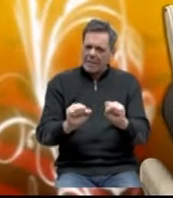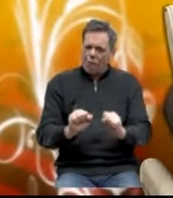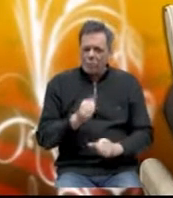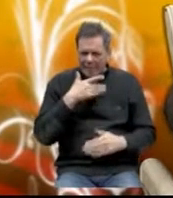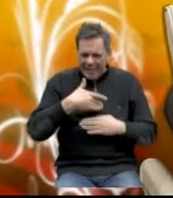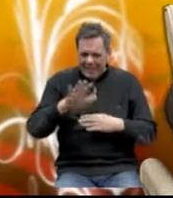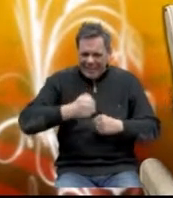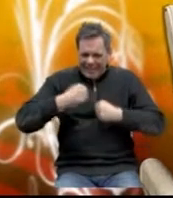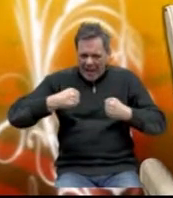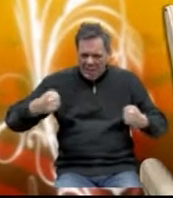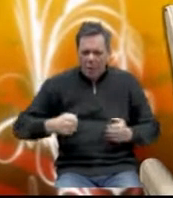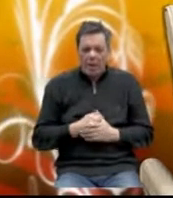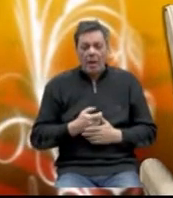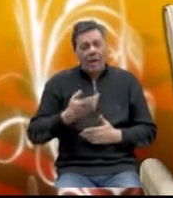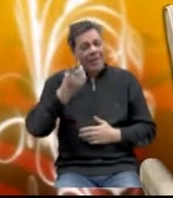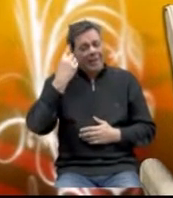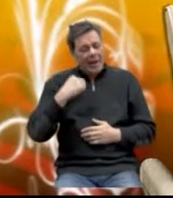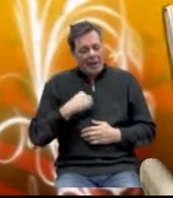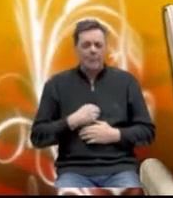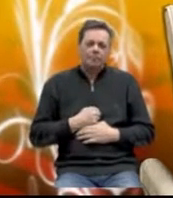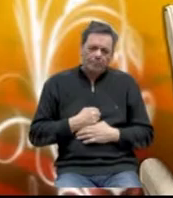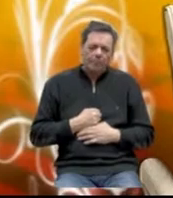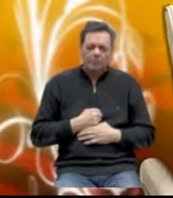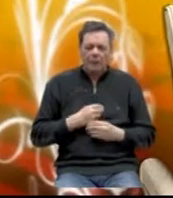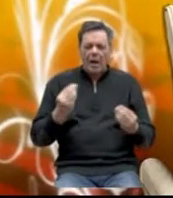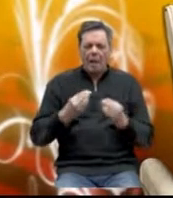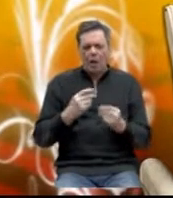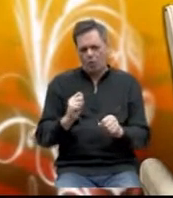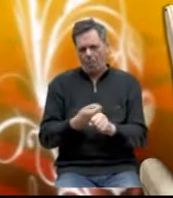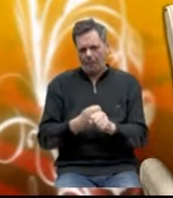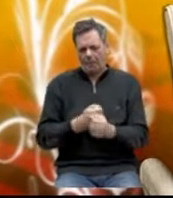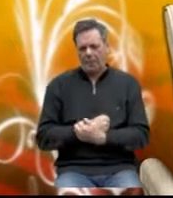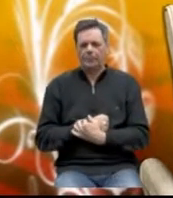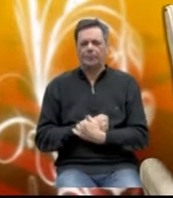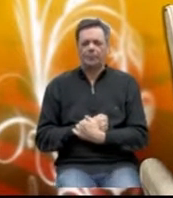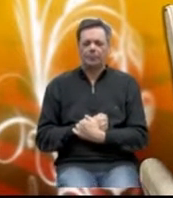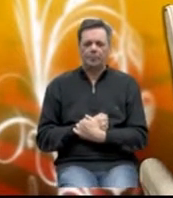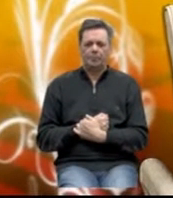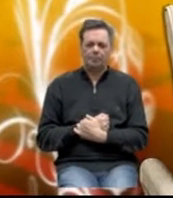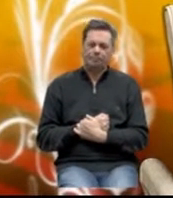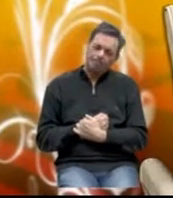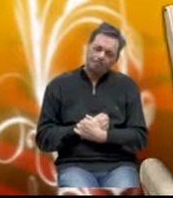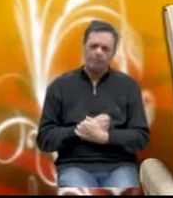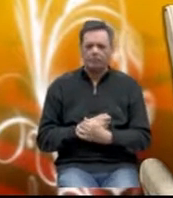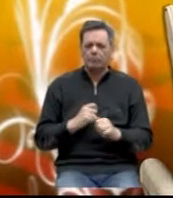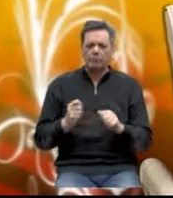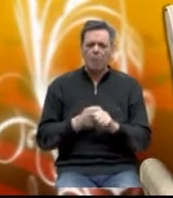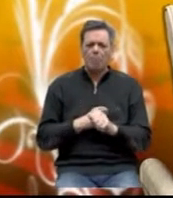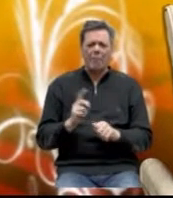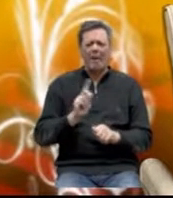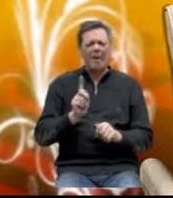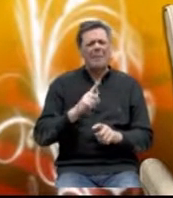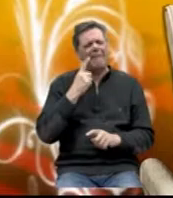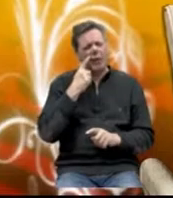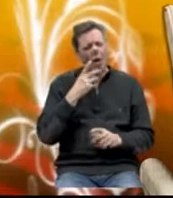dalji razvoj ili eventualno nešto i popravimo. Znači, popravak nije jako vjerojatan,